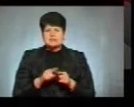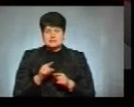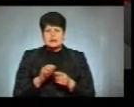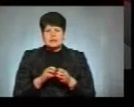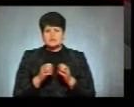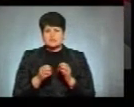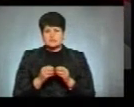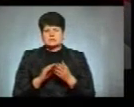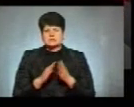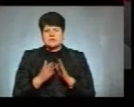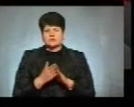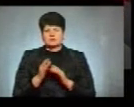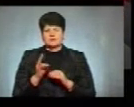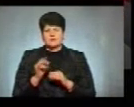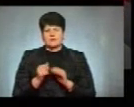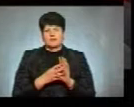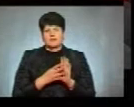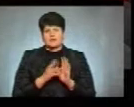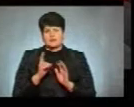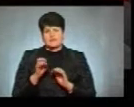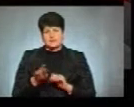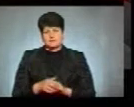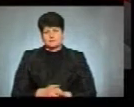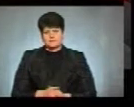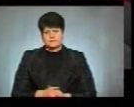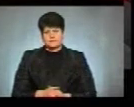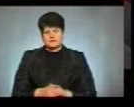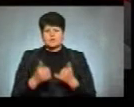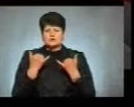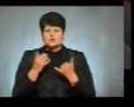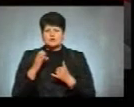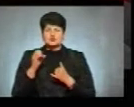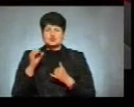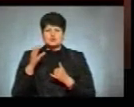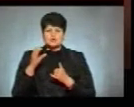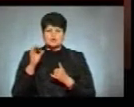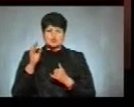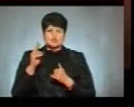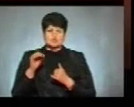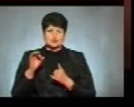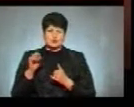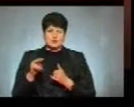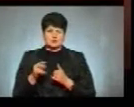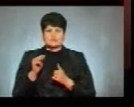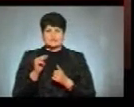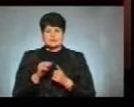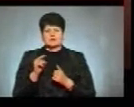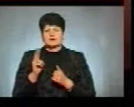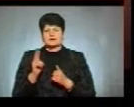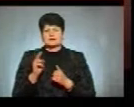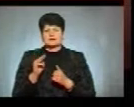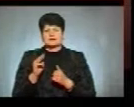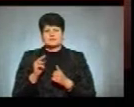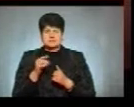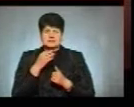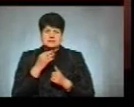результат станом от на 9 квітня. Сьогодні соціолог Київського міжнародного інституту соціології Тетяна Пісковська повідомила,